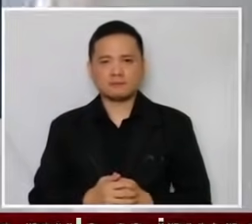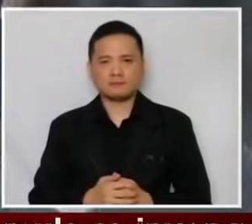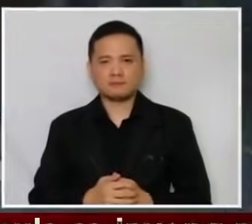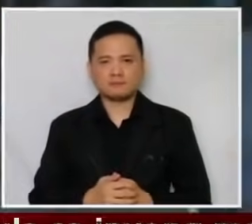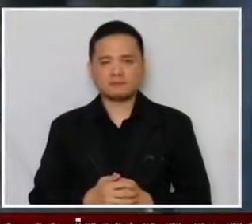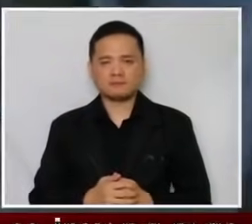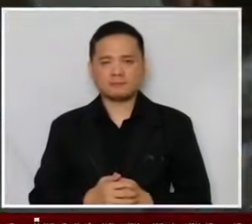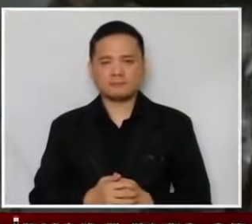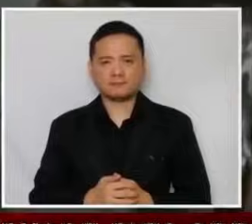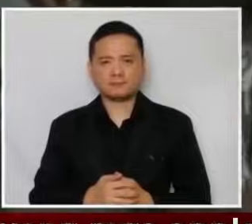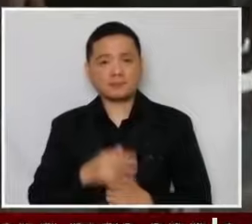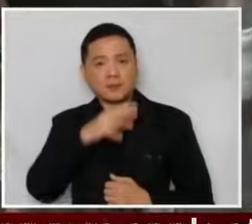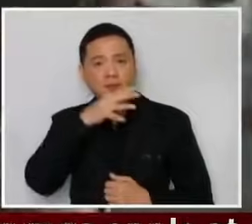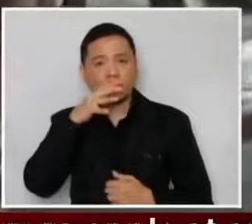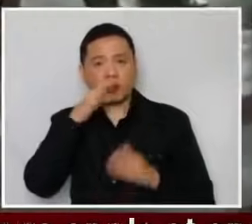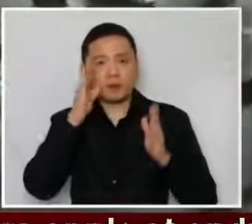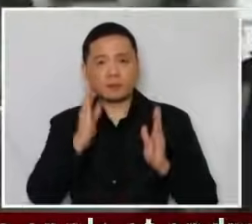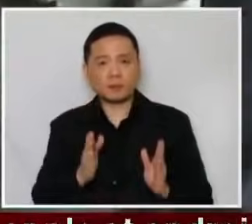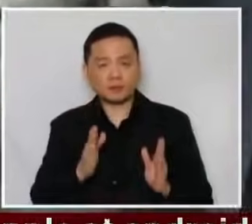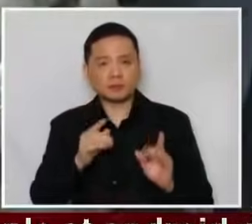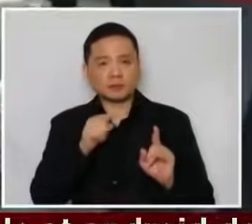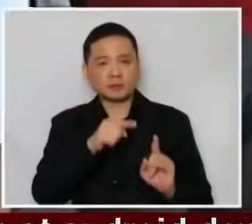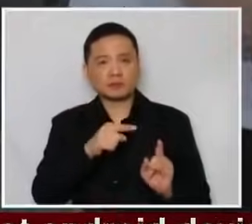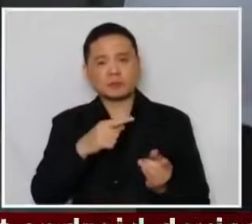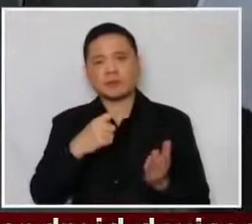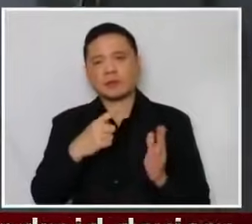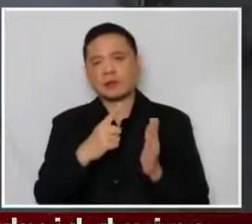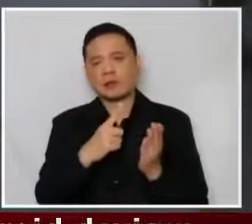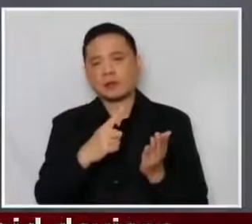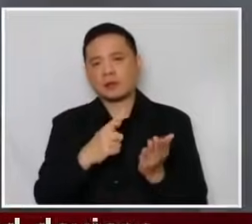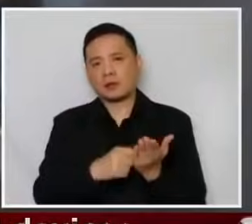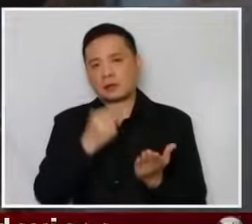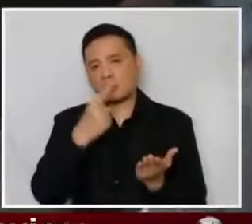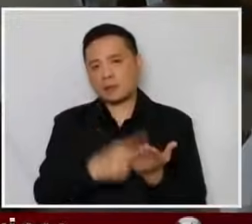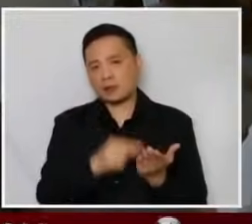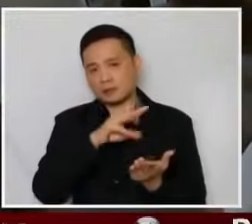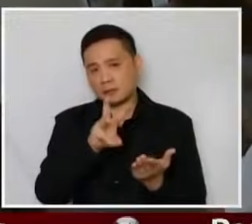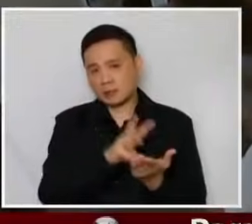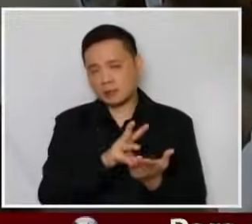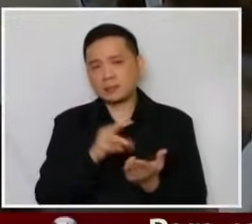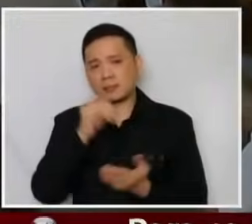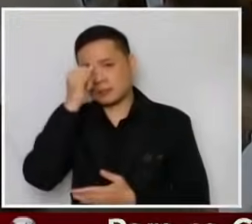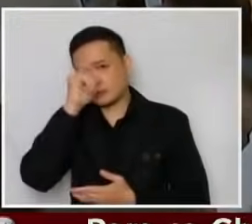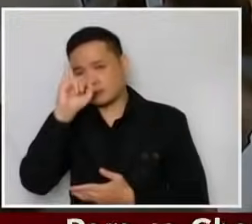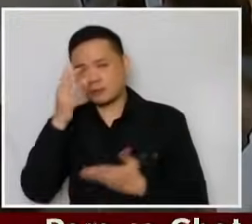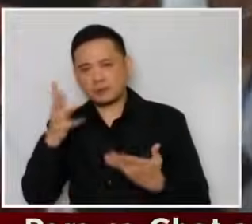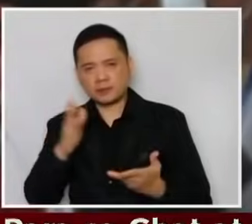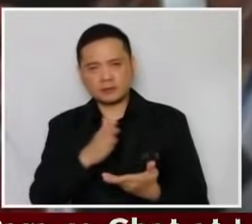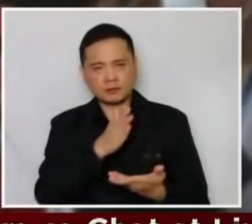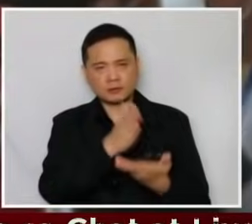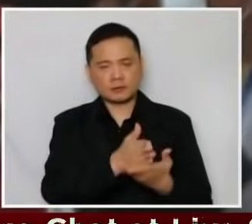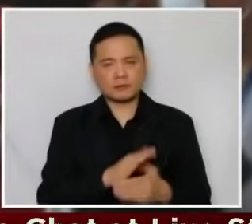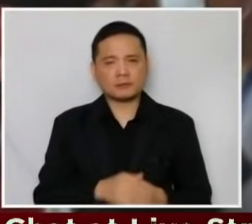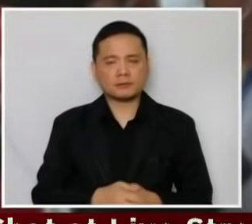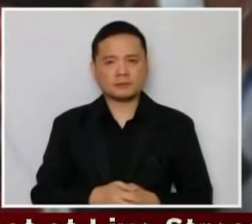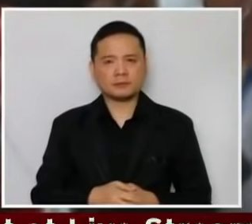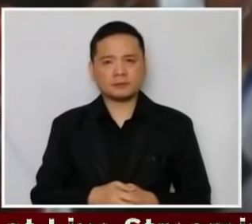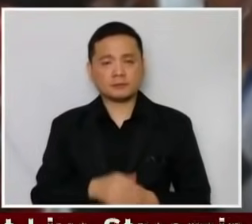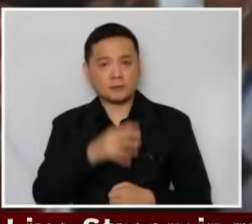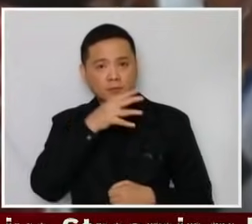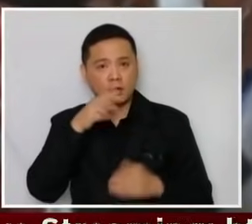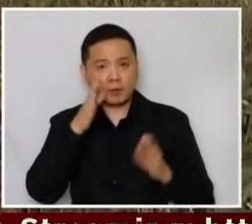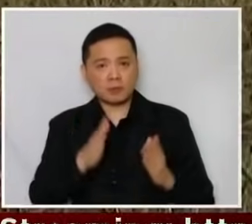Mga magsasaka naman ng Barangay Banaba sa Tarlac City ang hinarap ni Mayor Isko Moreno. Tanong ng mga magsasaka, paano ba